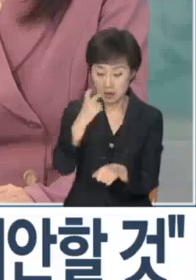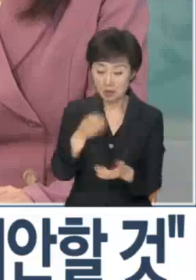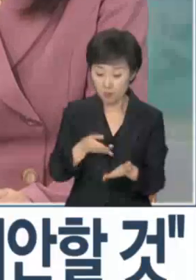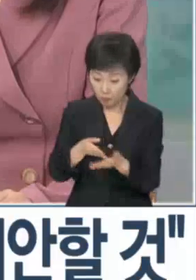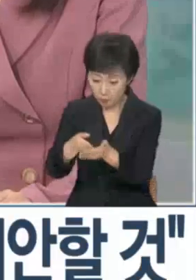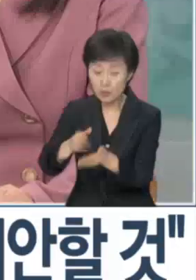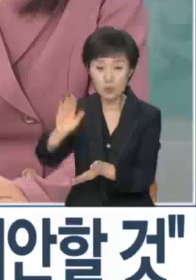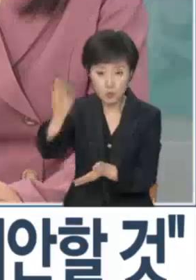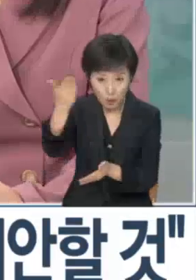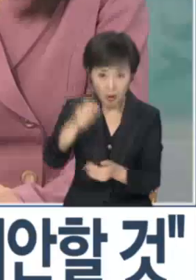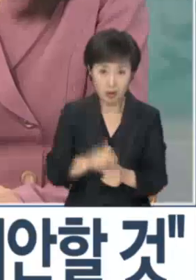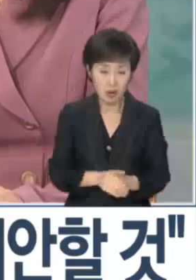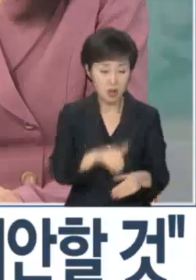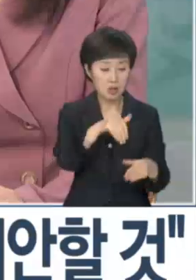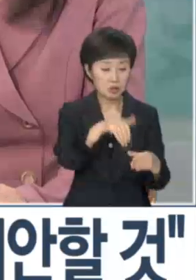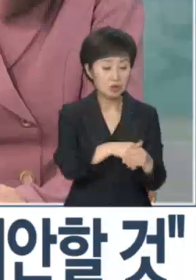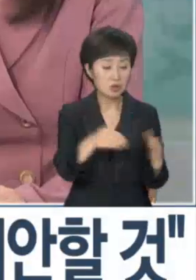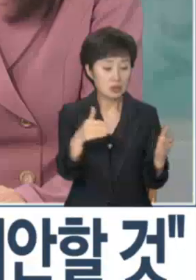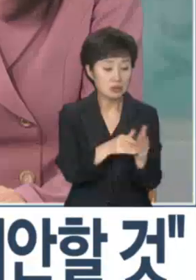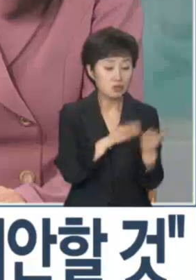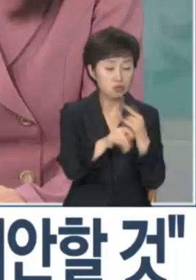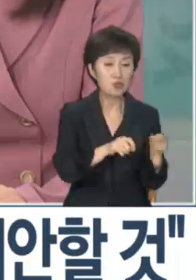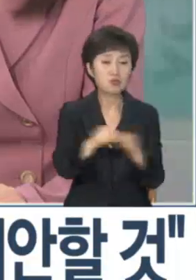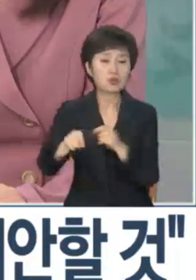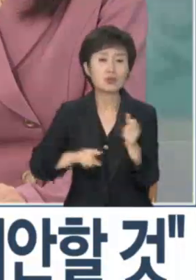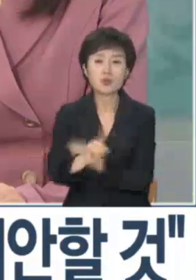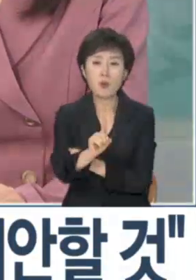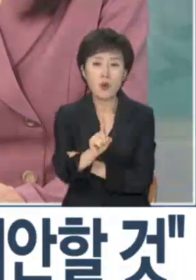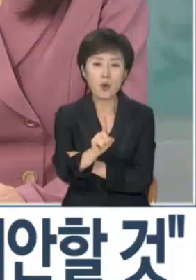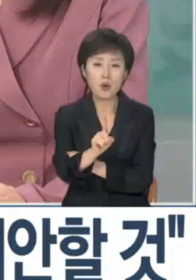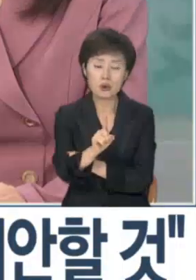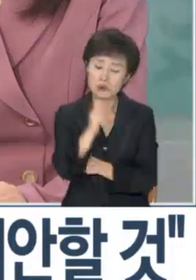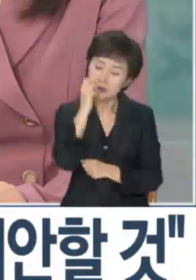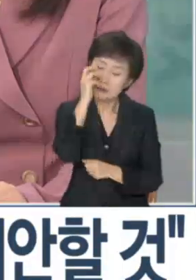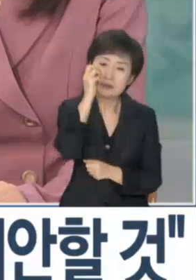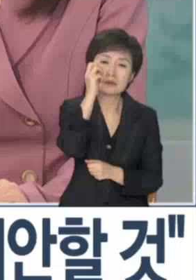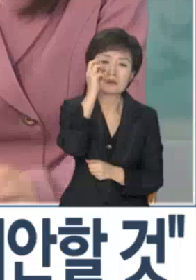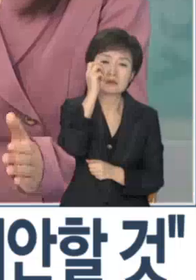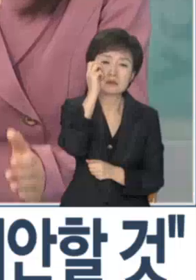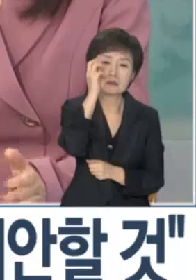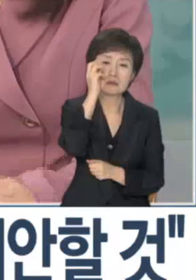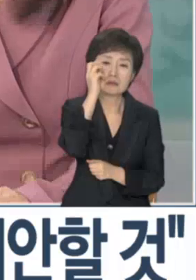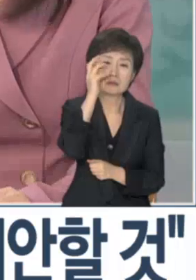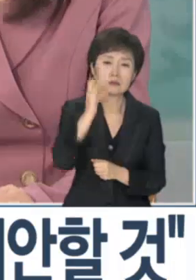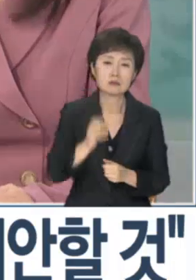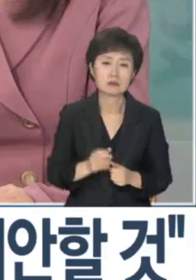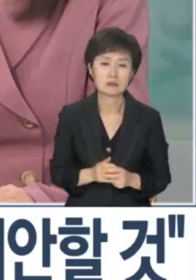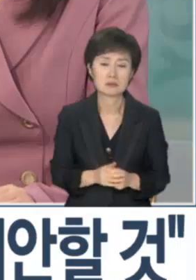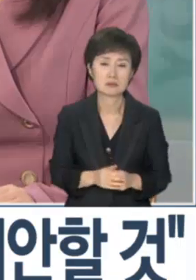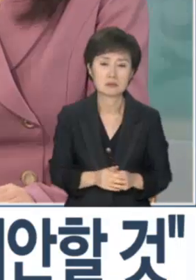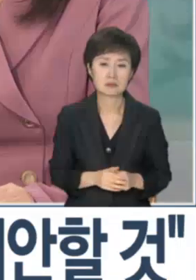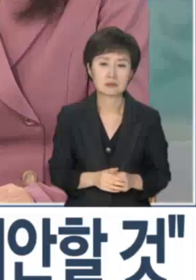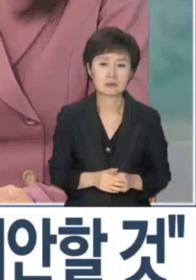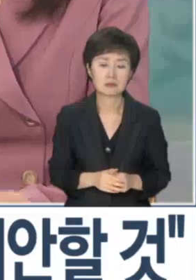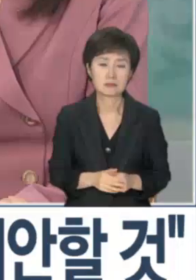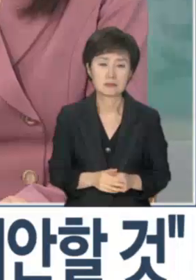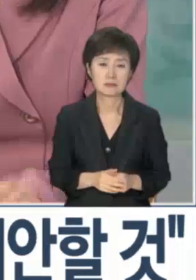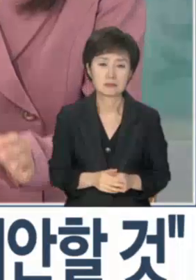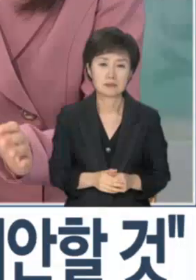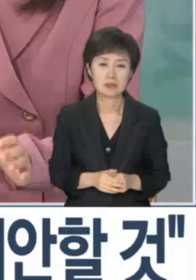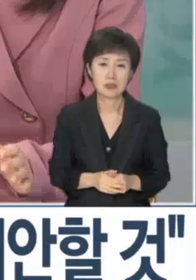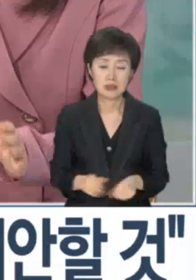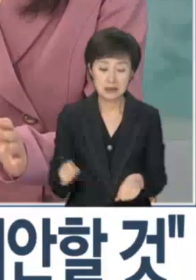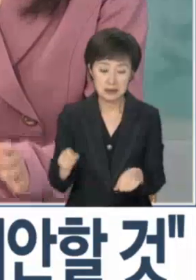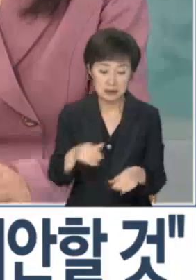진행하면 되는 것이지 굳이 왜 총선 후로 미루어야 되는지 국민들께 마땅히 드릴 논리가 없다라고 생각이 듭니다.